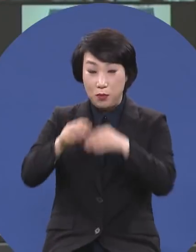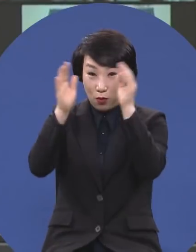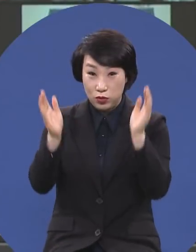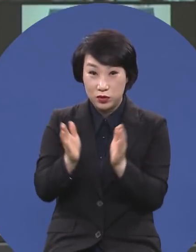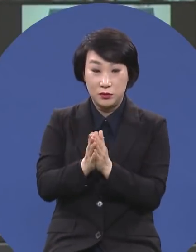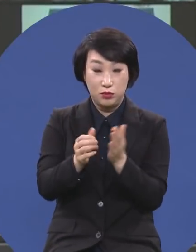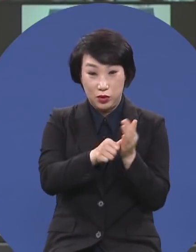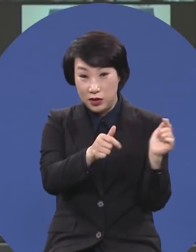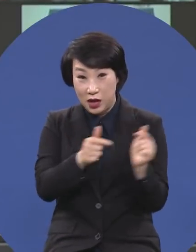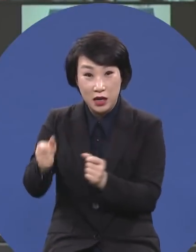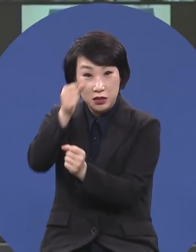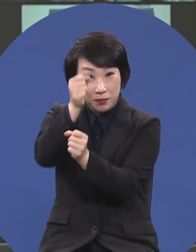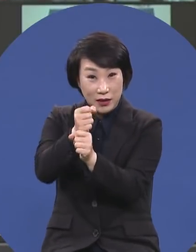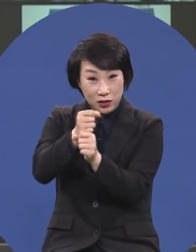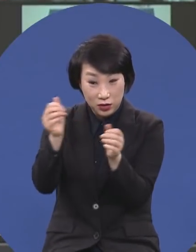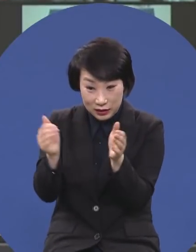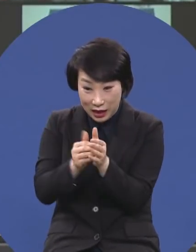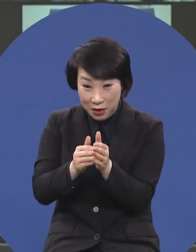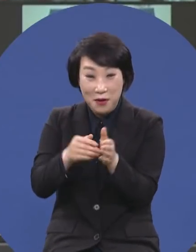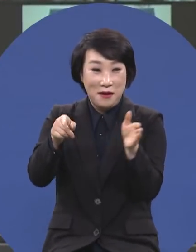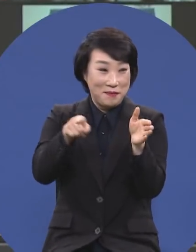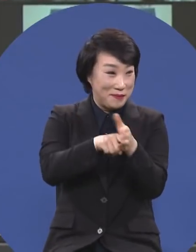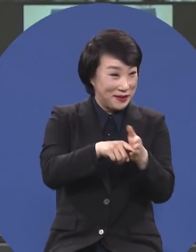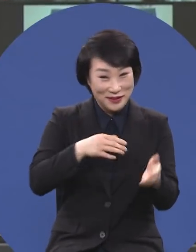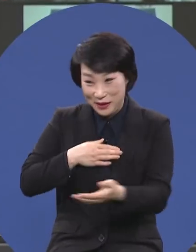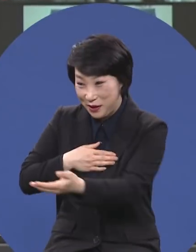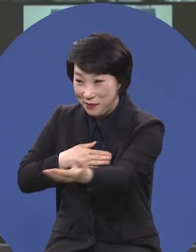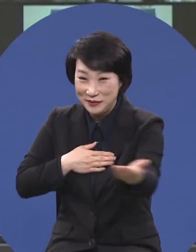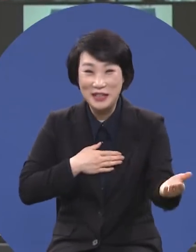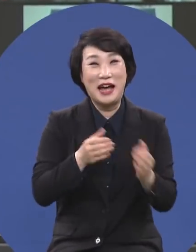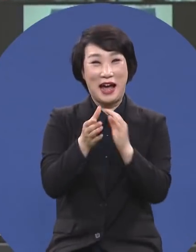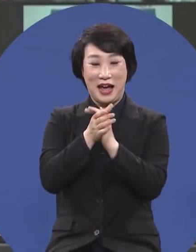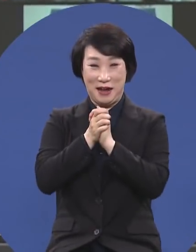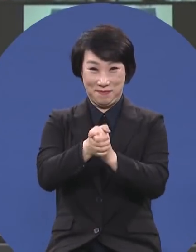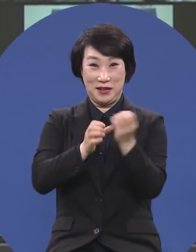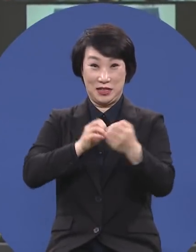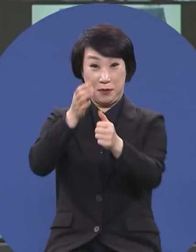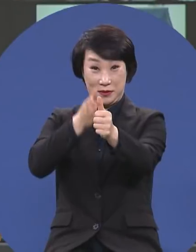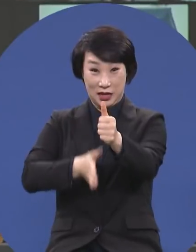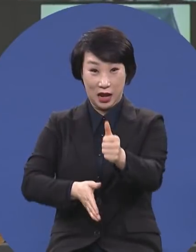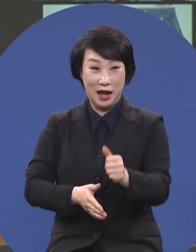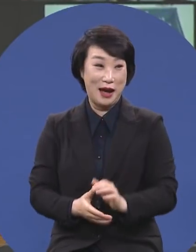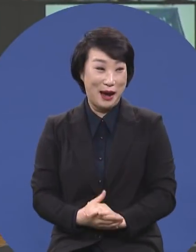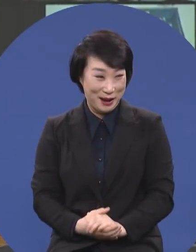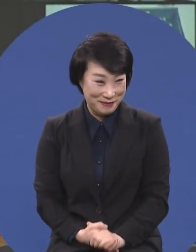모든 만물을 지으셨다고 믿으시면 아멘 합시다.